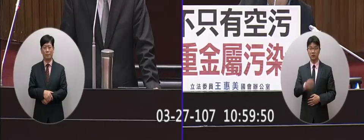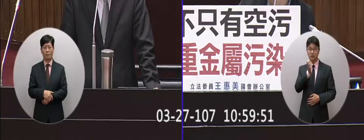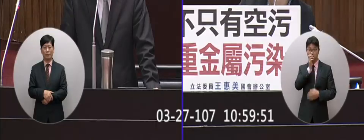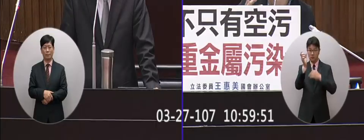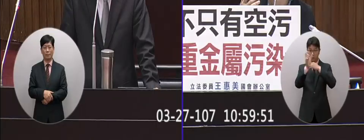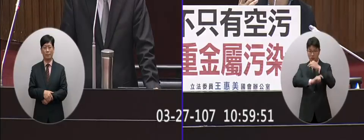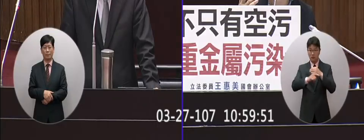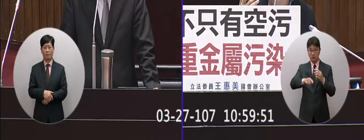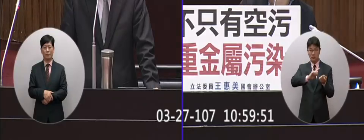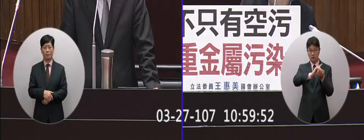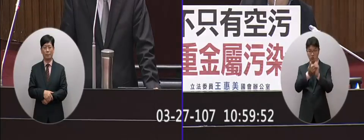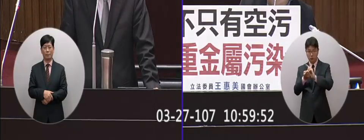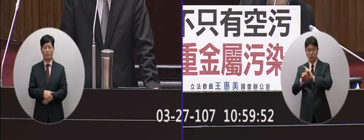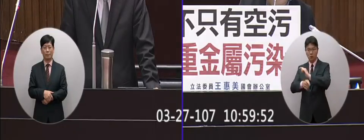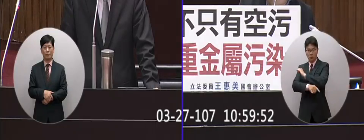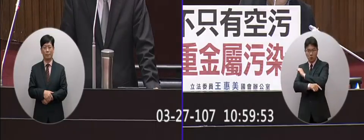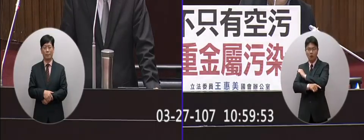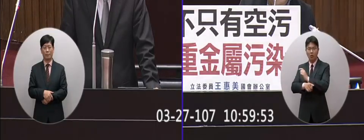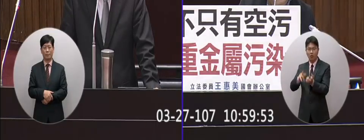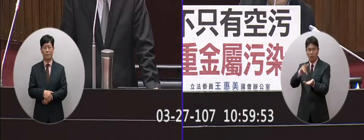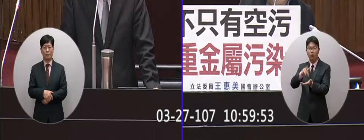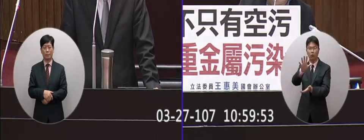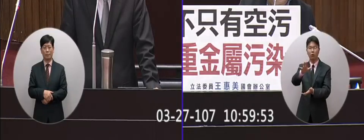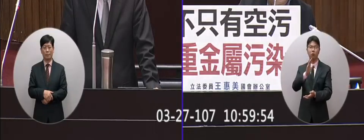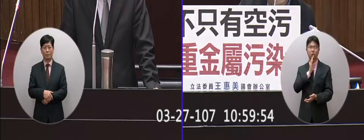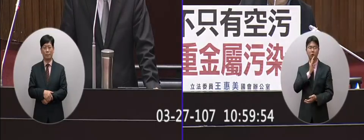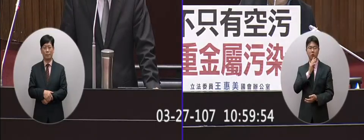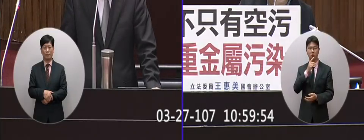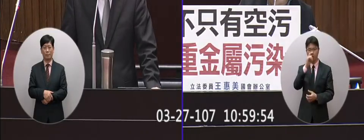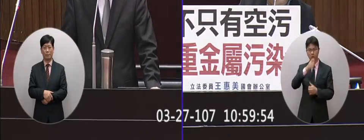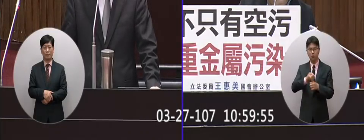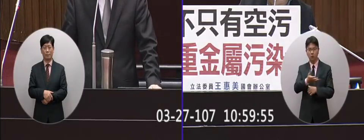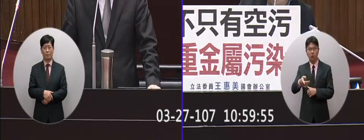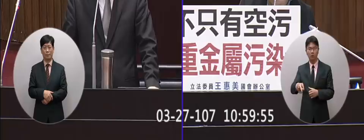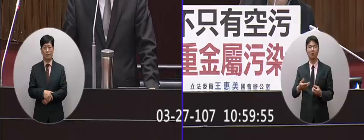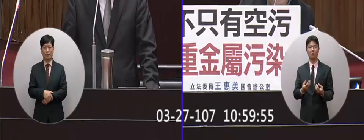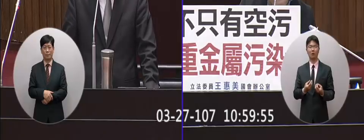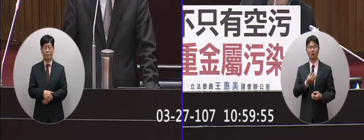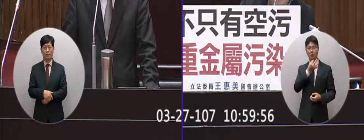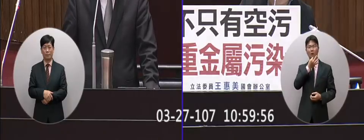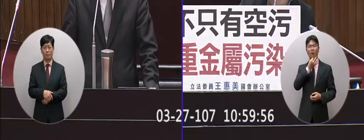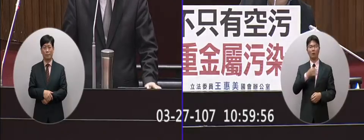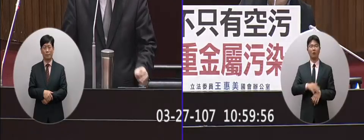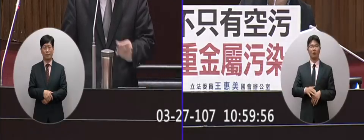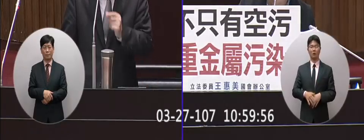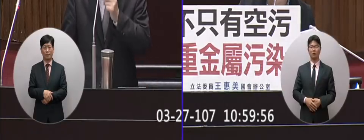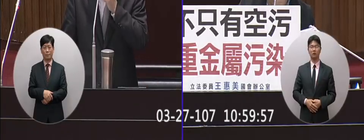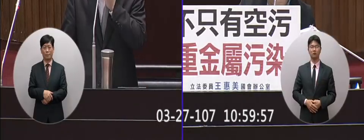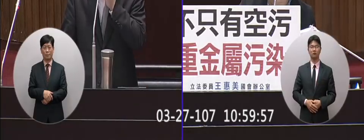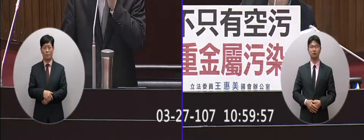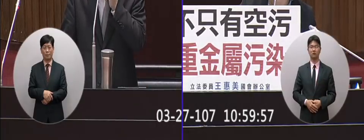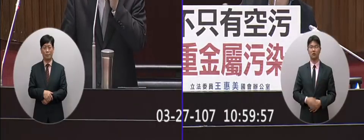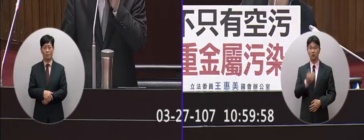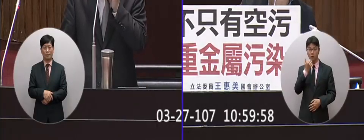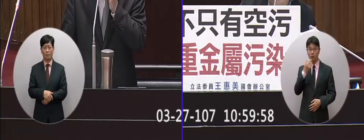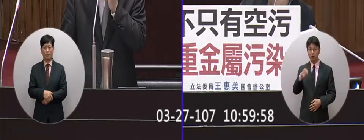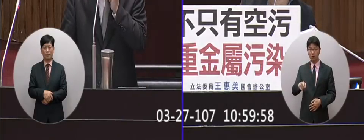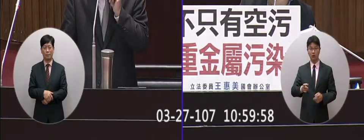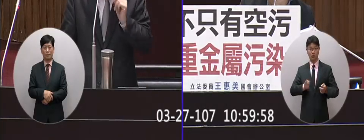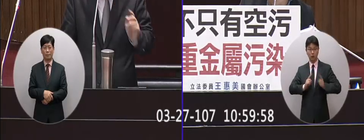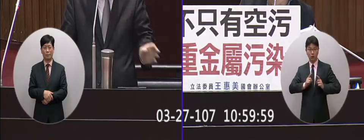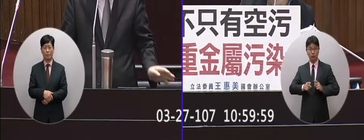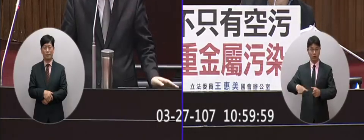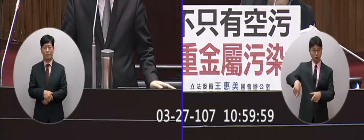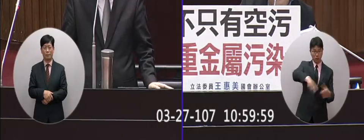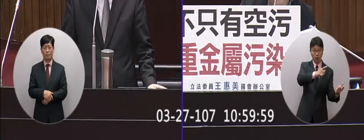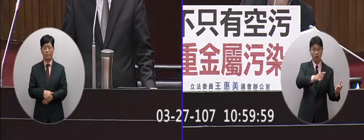程到最后也是一个非常的剧毒嘛，哈，这个变成剧毒的一个氯化氢嘛，哈，那这东西如果乱倾倒的